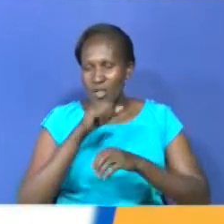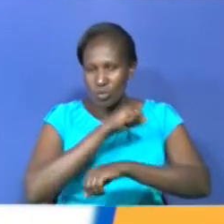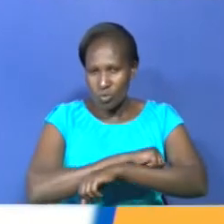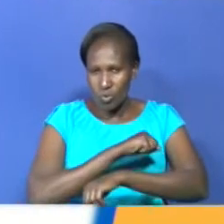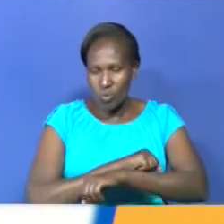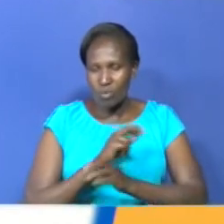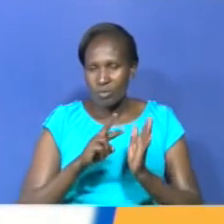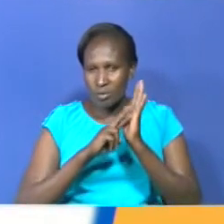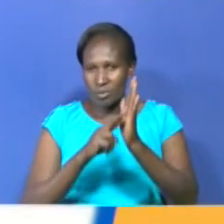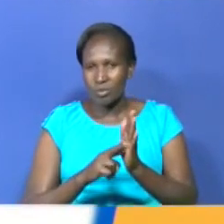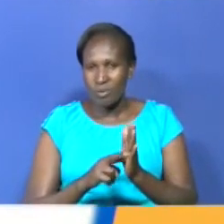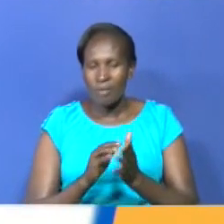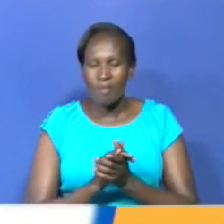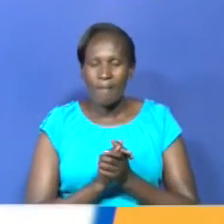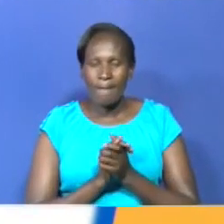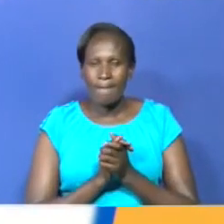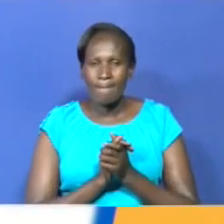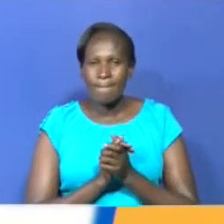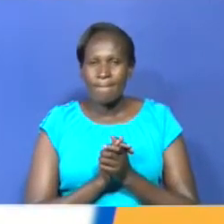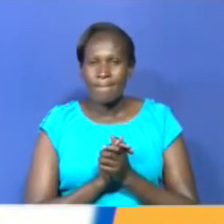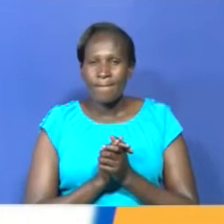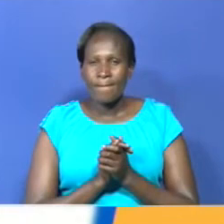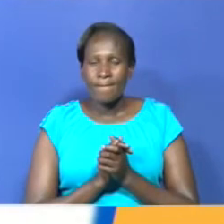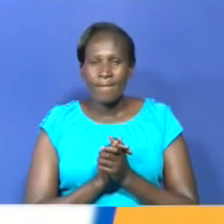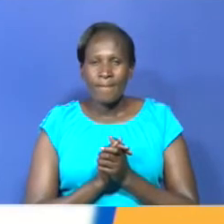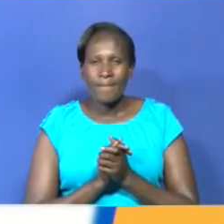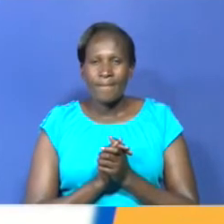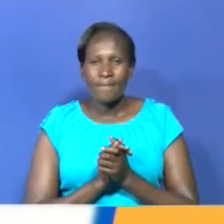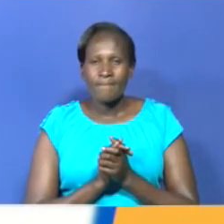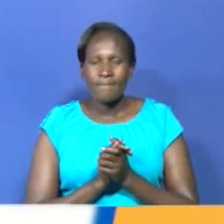wakilisha. Nikiripotia MBCI Wikendi, jina langu ni John Muigai.